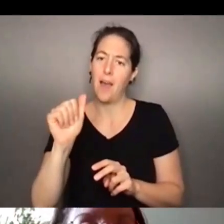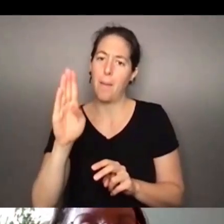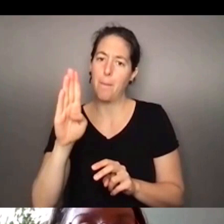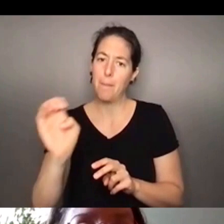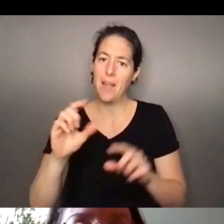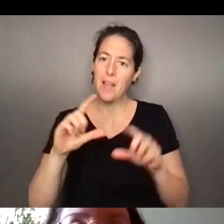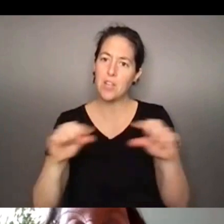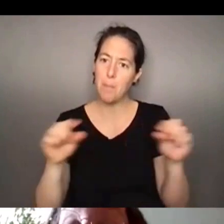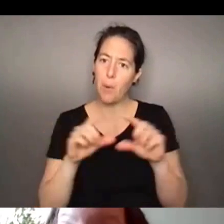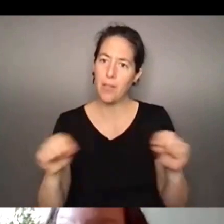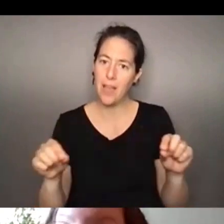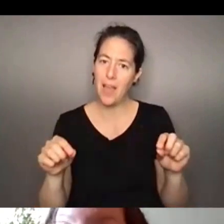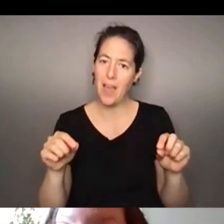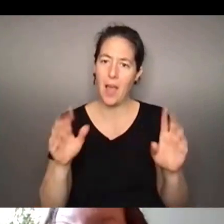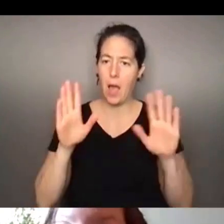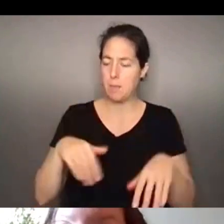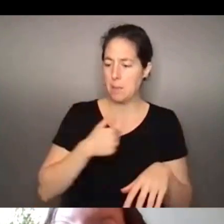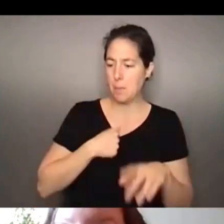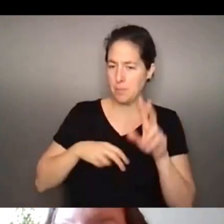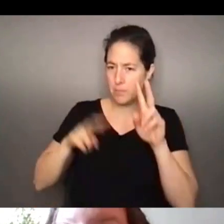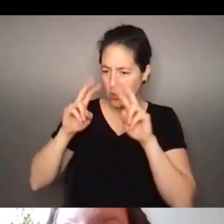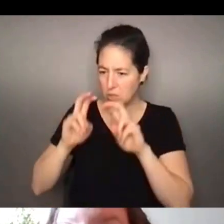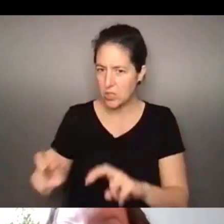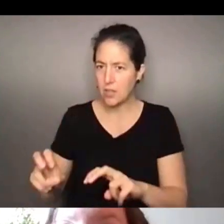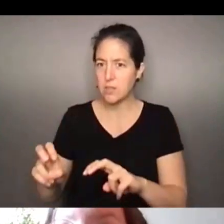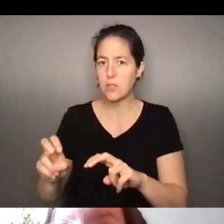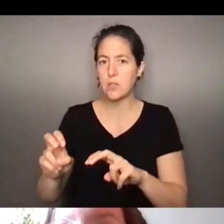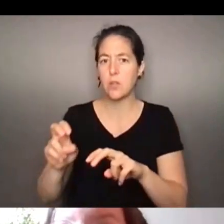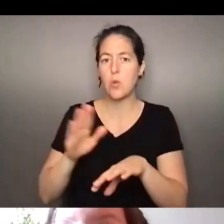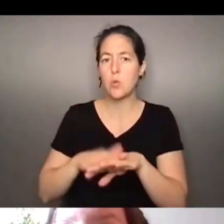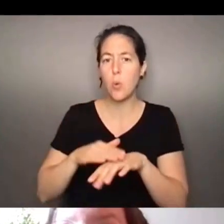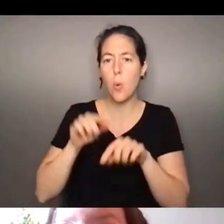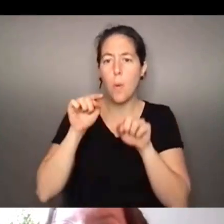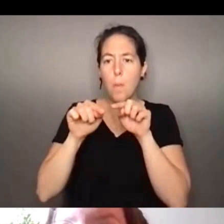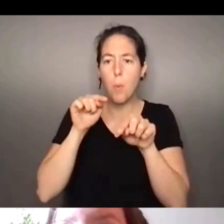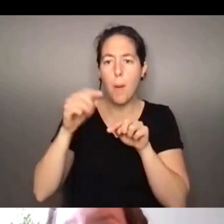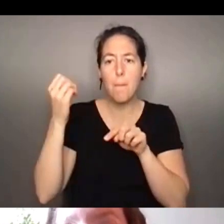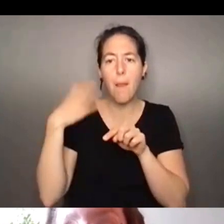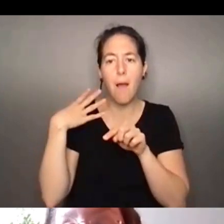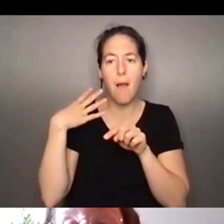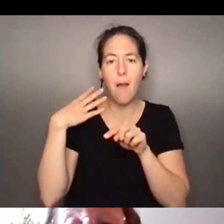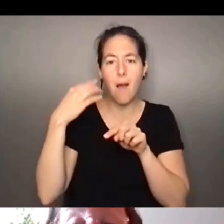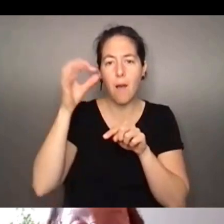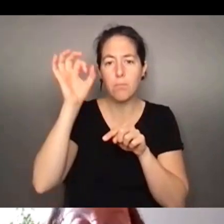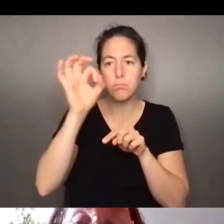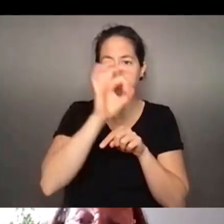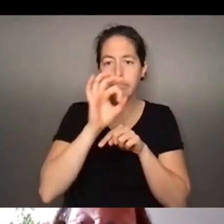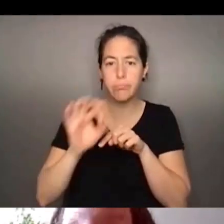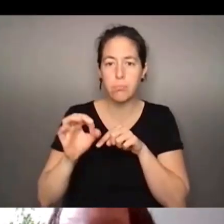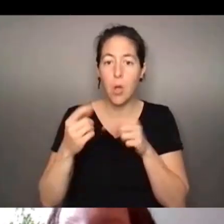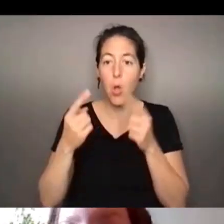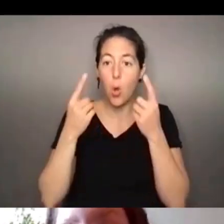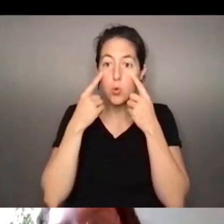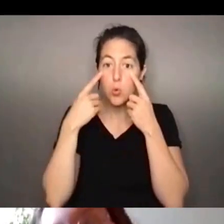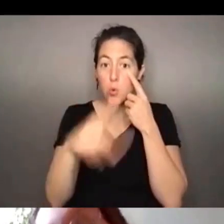mais j'ai fait mes petites recherches sur les petits points blancs ici. Ce ne sont pas ses œufs à